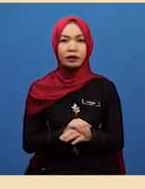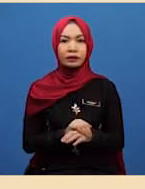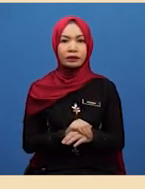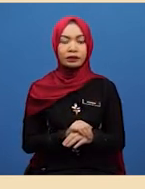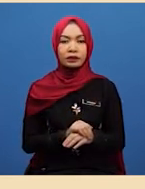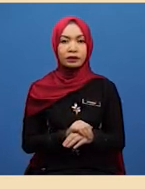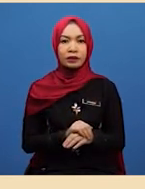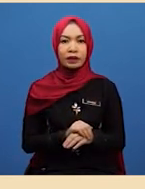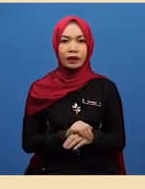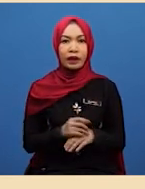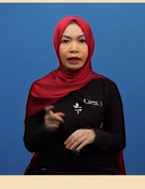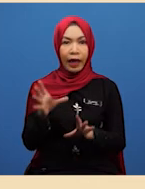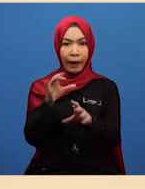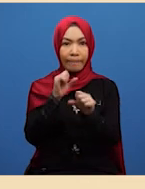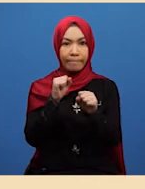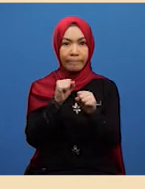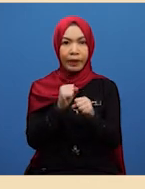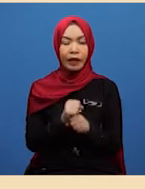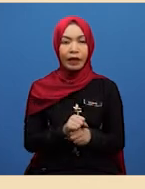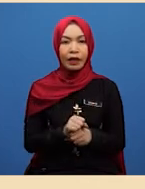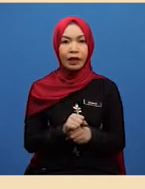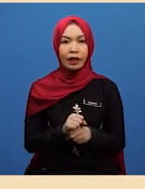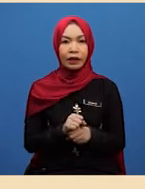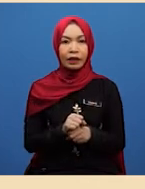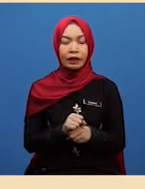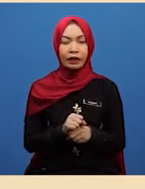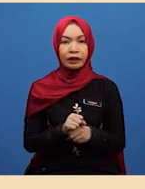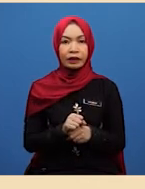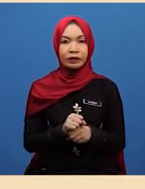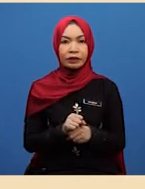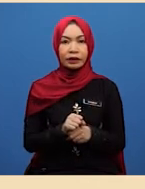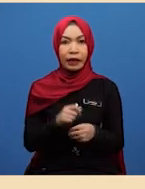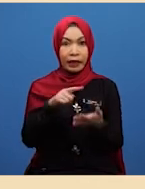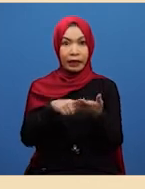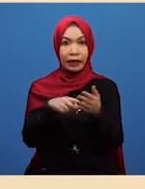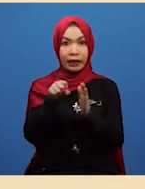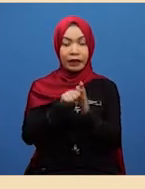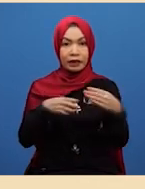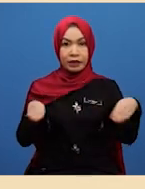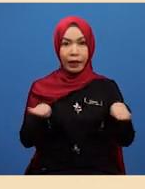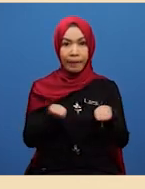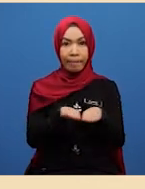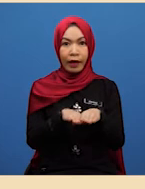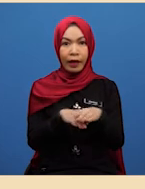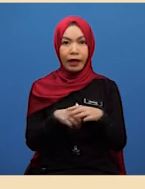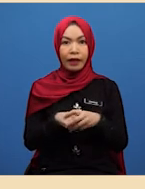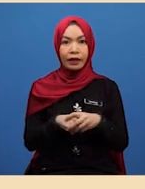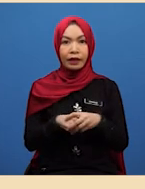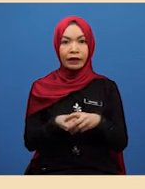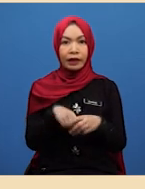James Brooke juga mengambil kesempatan daripada pertelingkahan masyarakat tempatan. Bagaimana